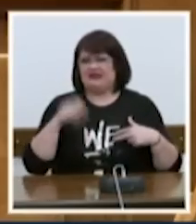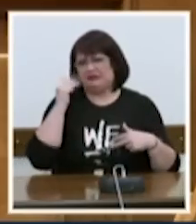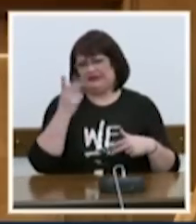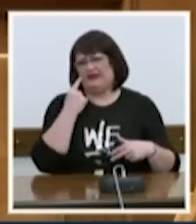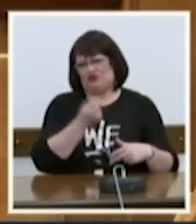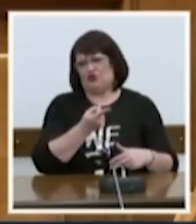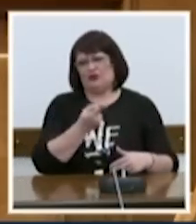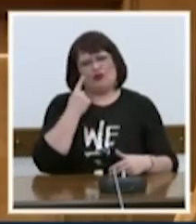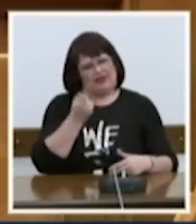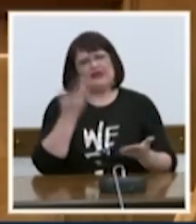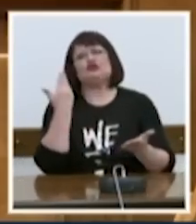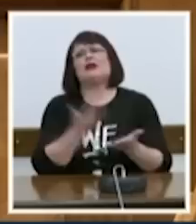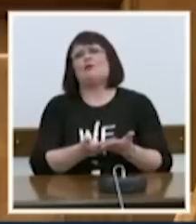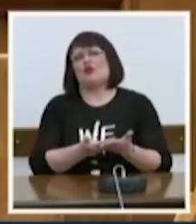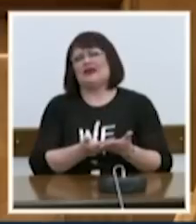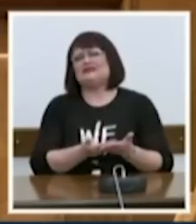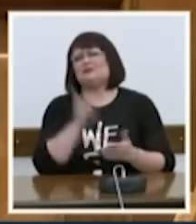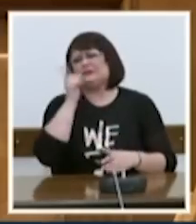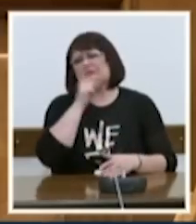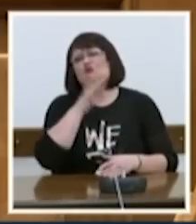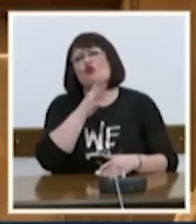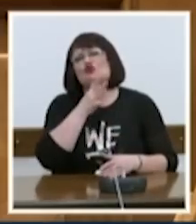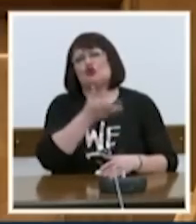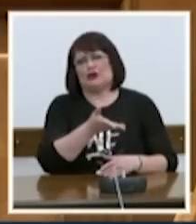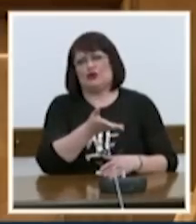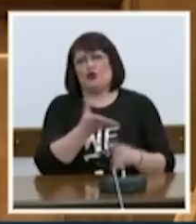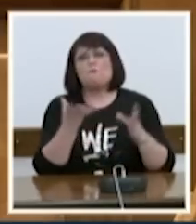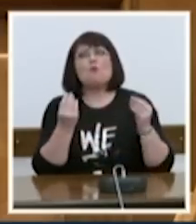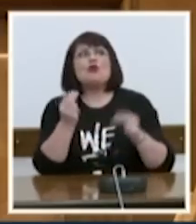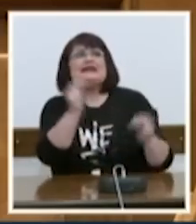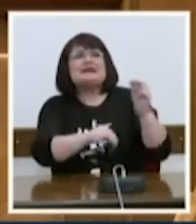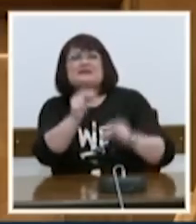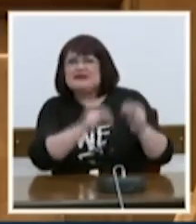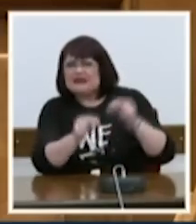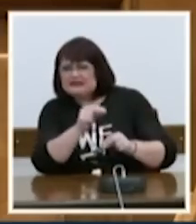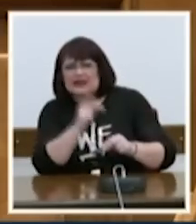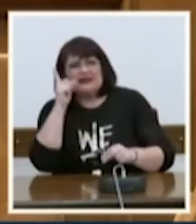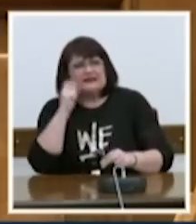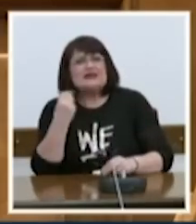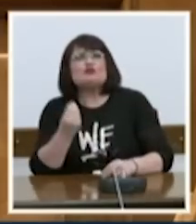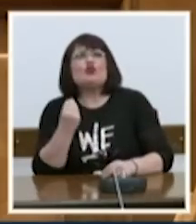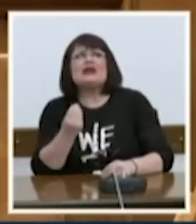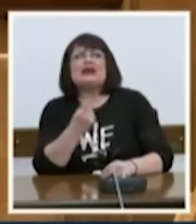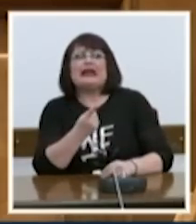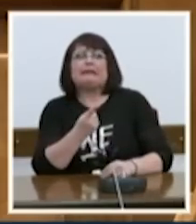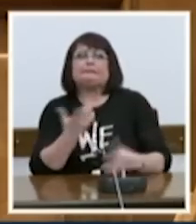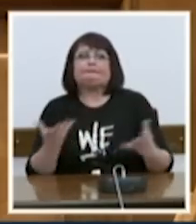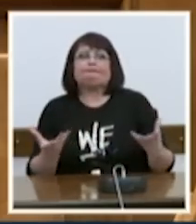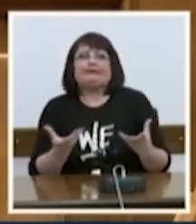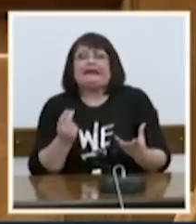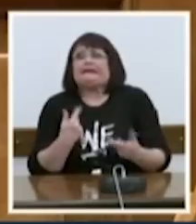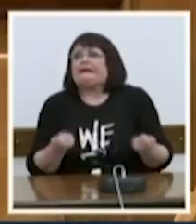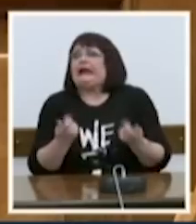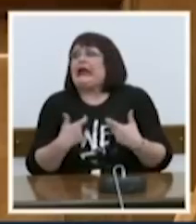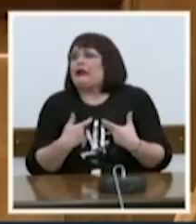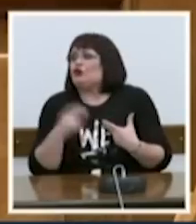ξέρετε κι εσείς πολύ καλά πως πάρα πολλοί από αυτούς που σας ψήφισαν το έκαναν με βαριά καρδιά.